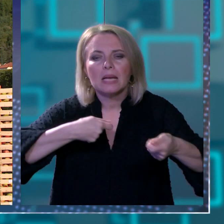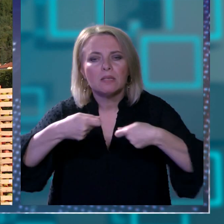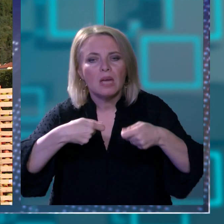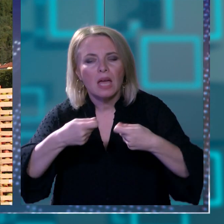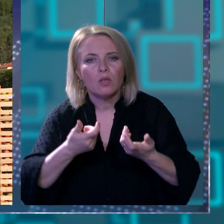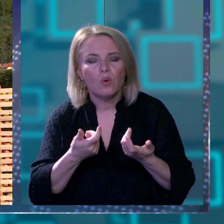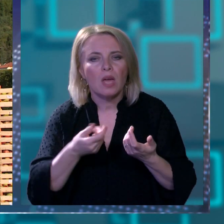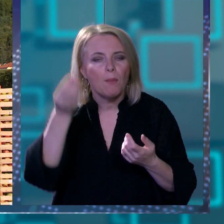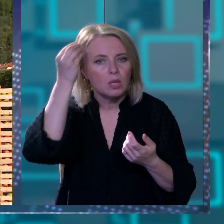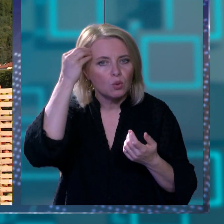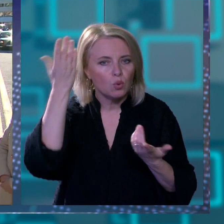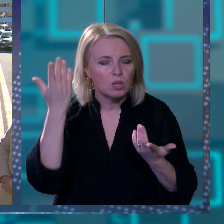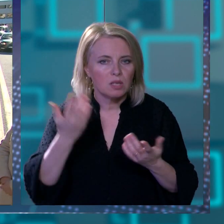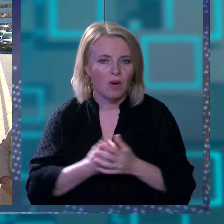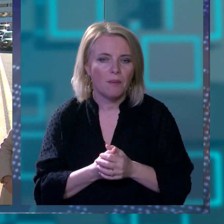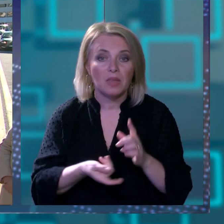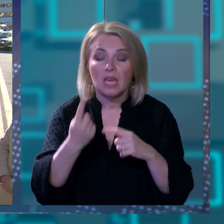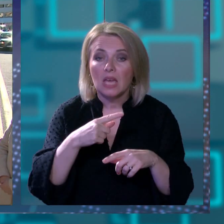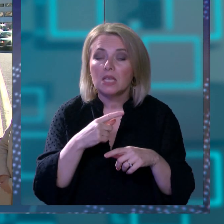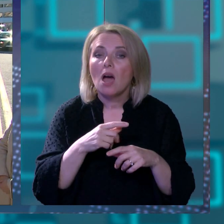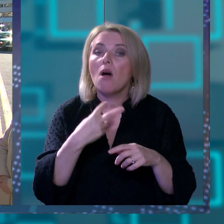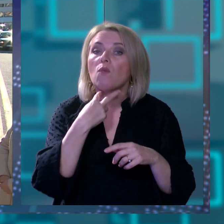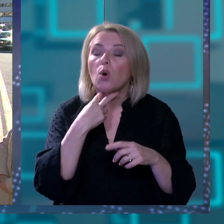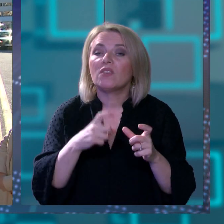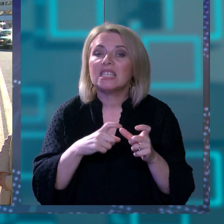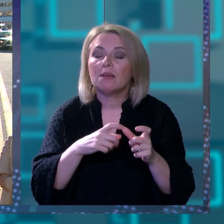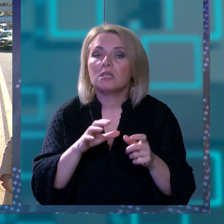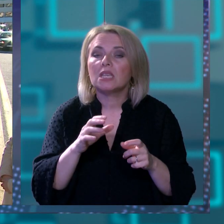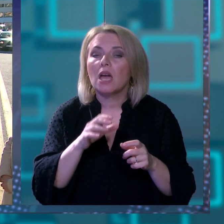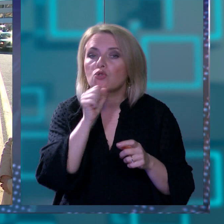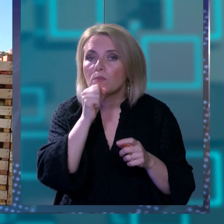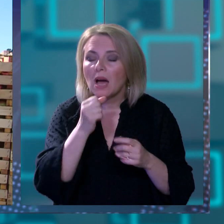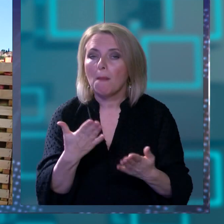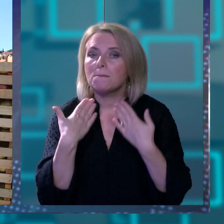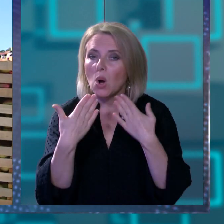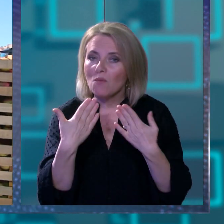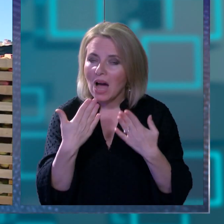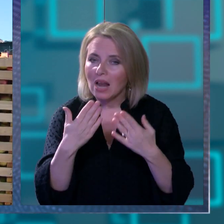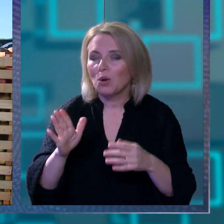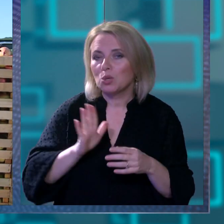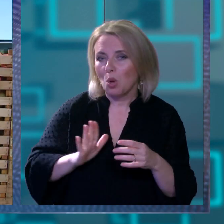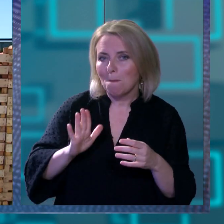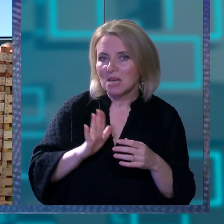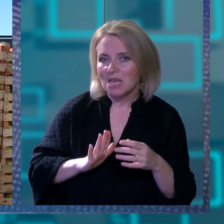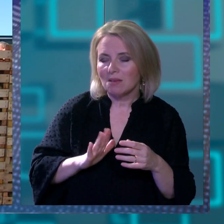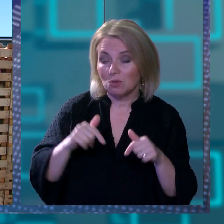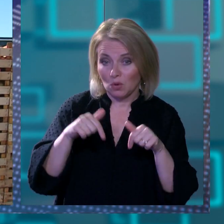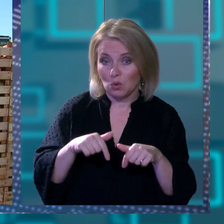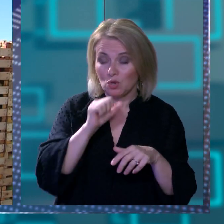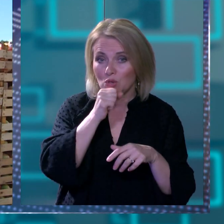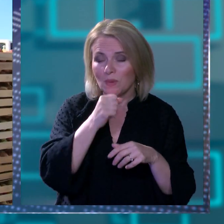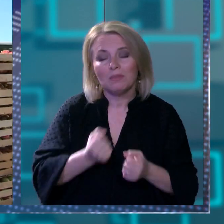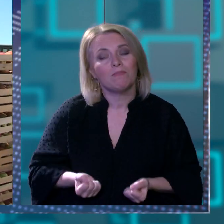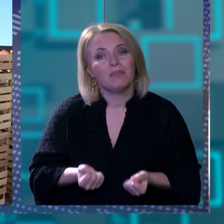razmjenjujemo iskustva. Iz Vukovarsko-srijemske županije pohvalili su gostoprimstvo najjužnije županije i poručili kako će teško